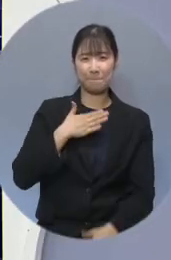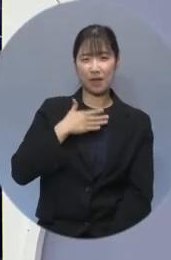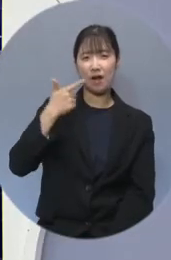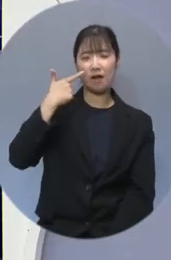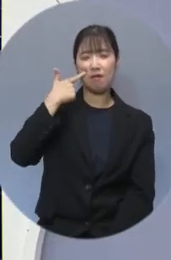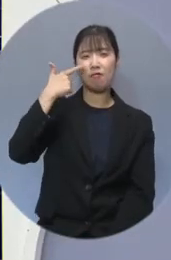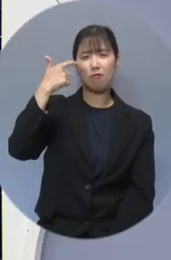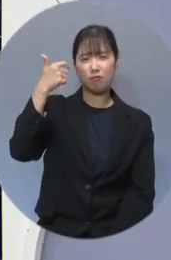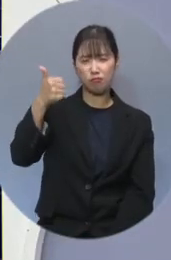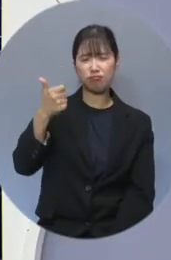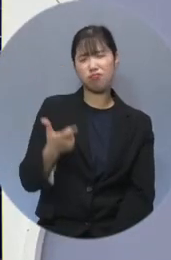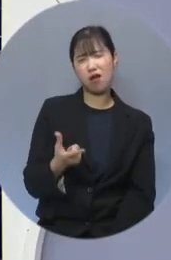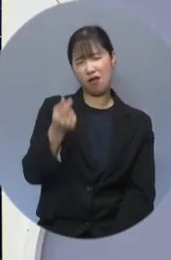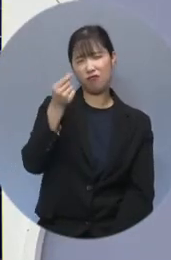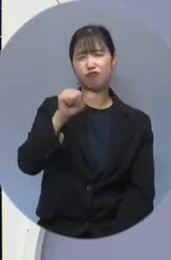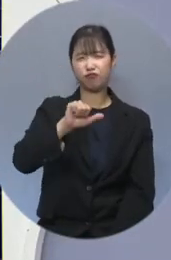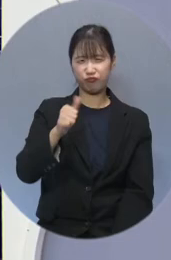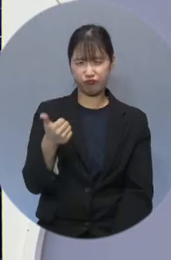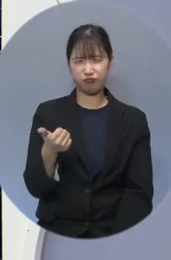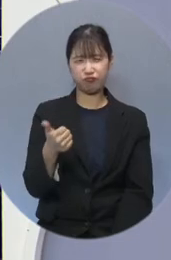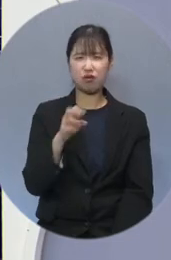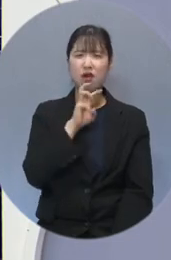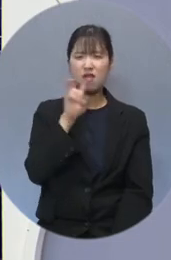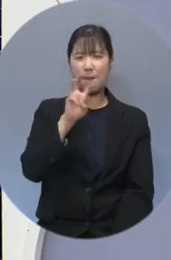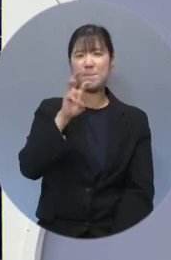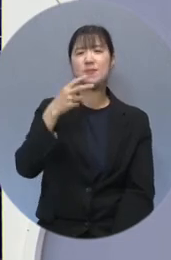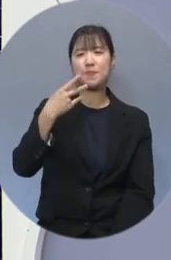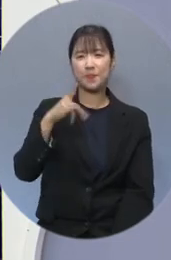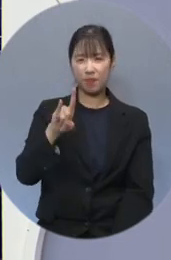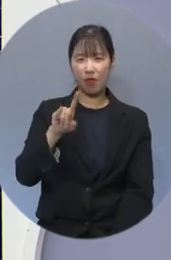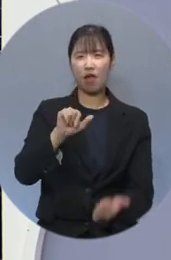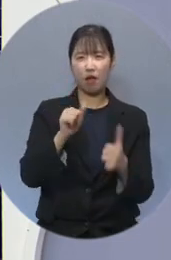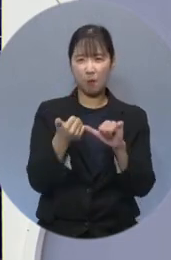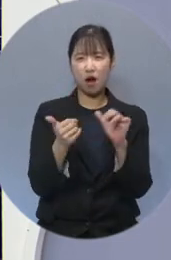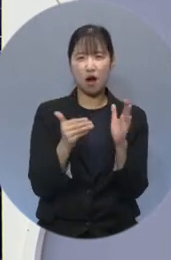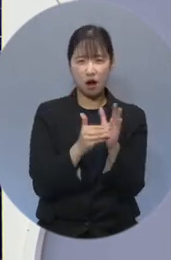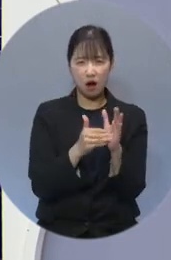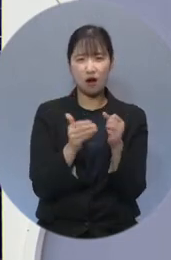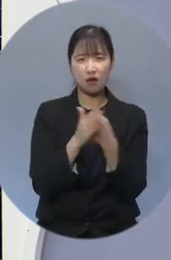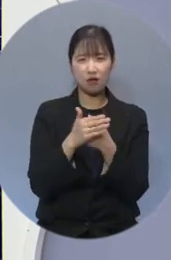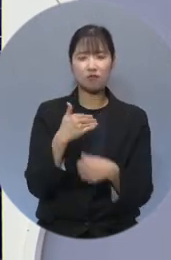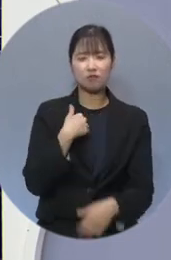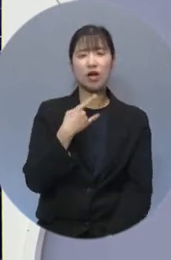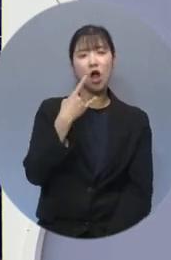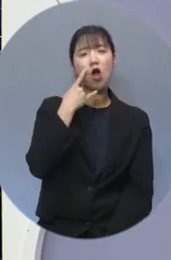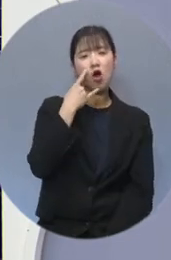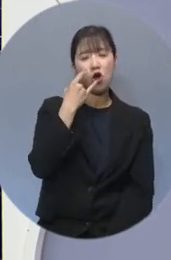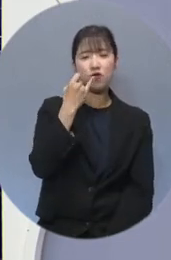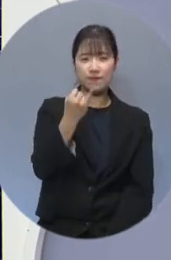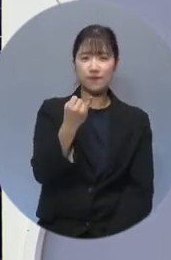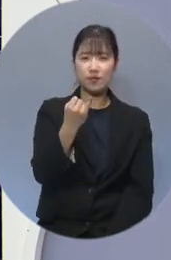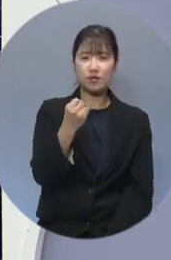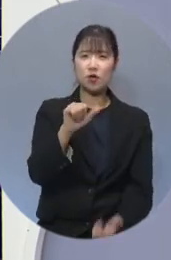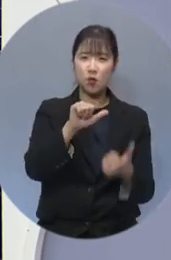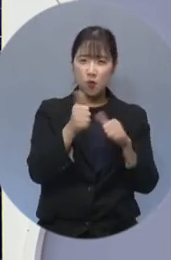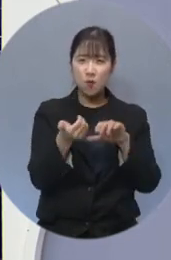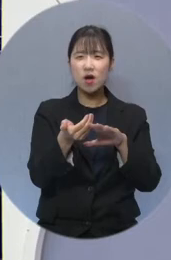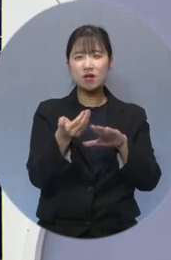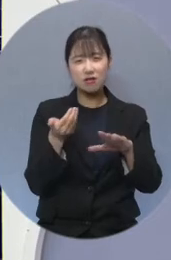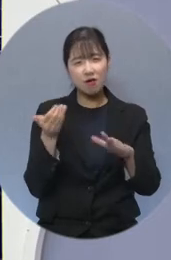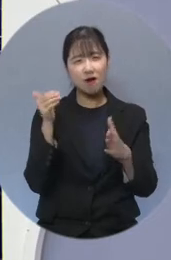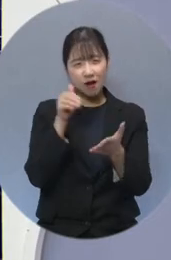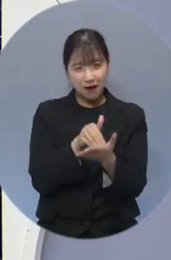이제 아주 일찍 돌아가셨어요. 30대에 돌아가셔서 저희 이제 어머님이 이제 한 돌아가시기